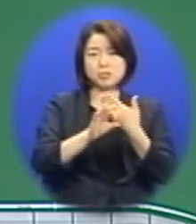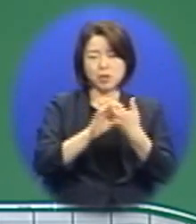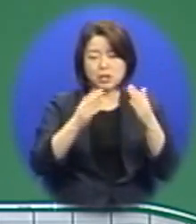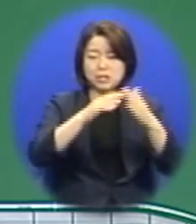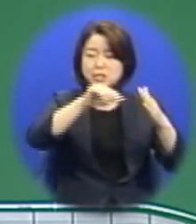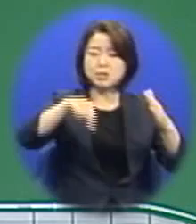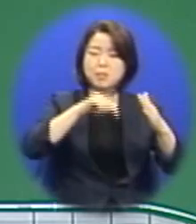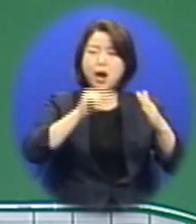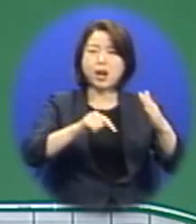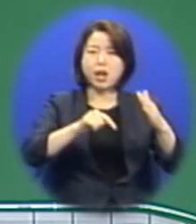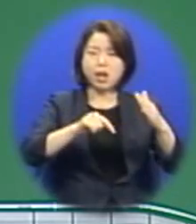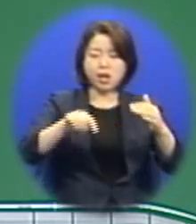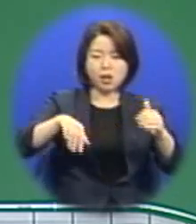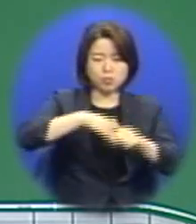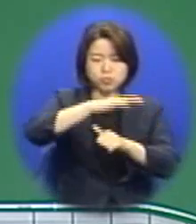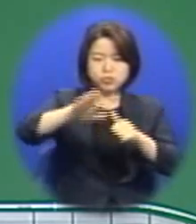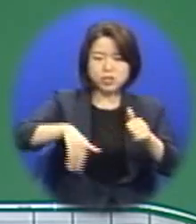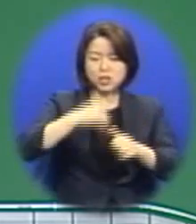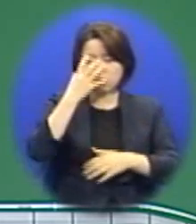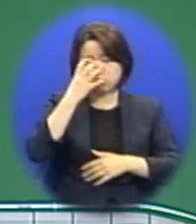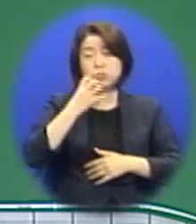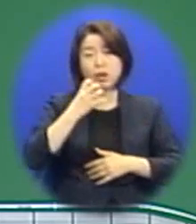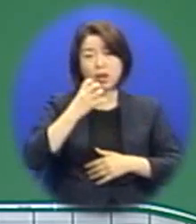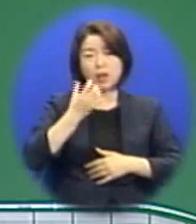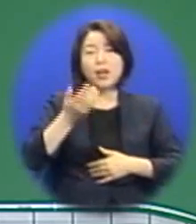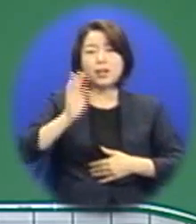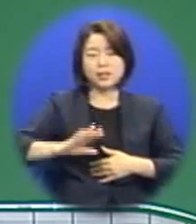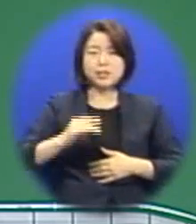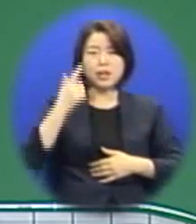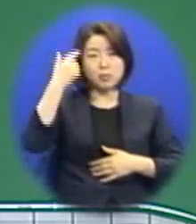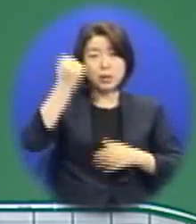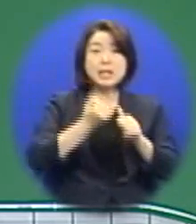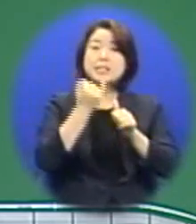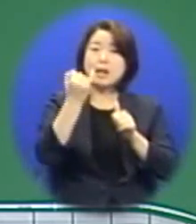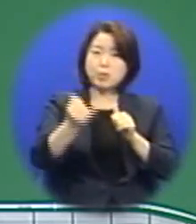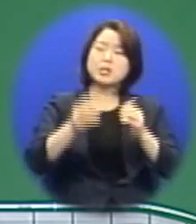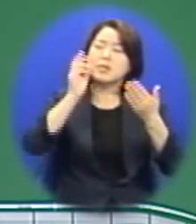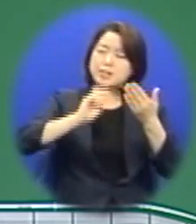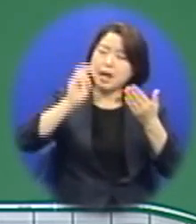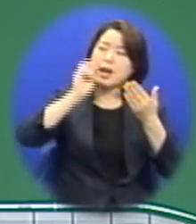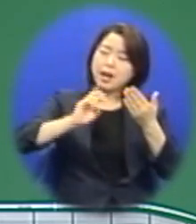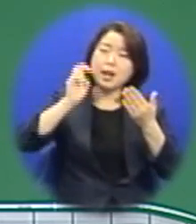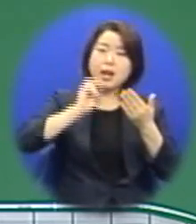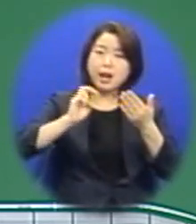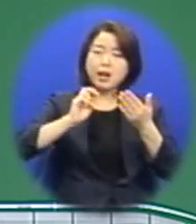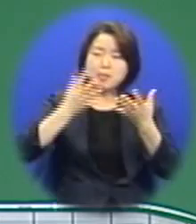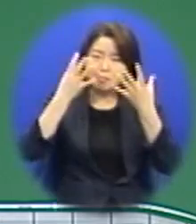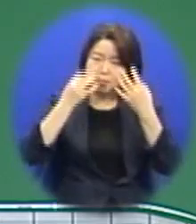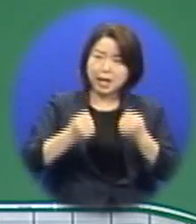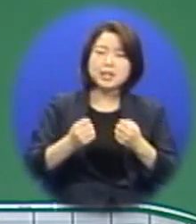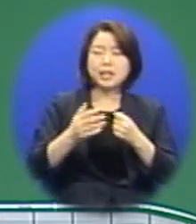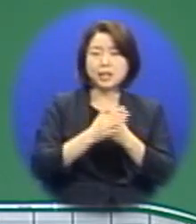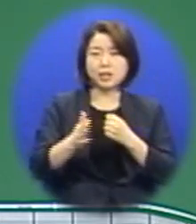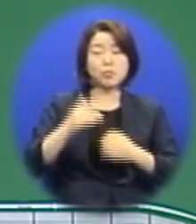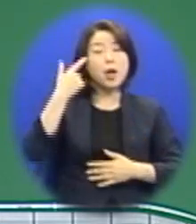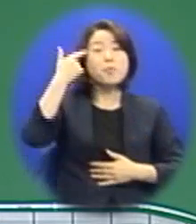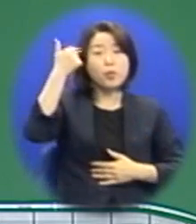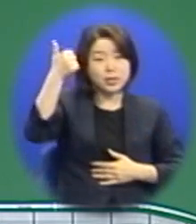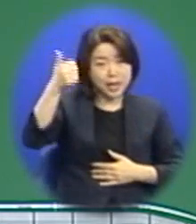우울하잖아요. 그런데 그 사모님이 그렇게 찬송을 많이 하니까 목사님도